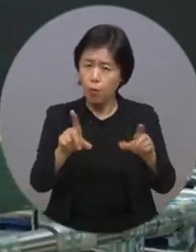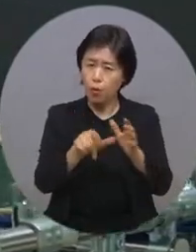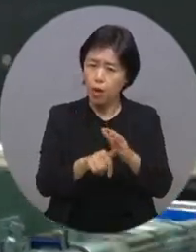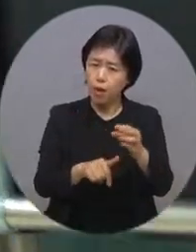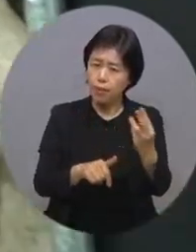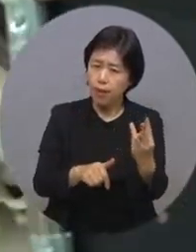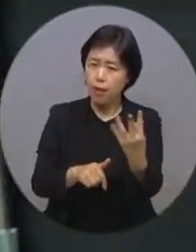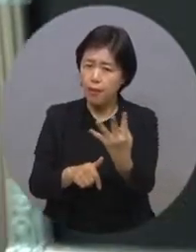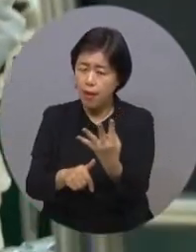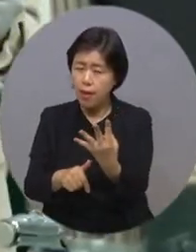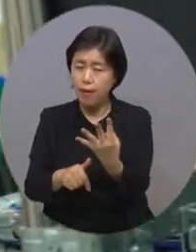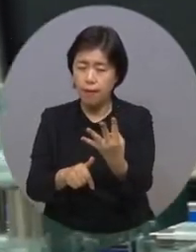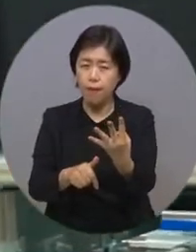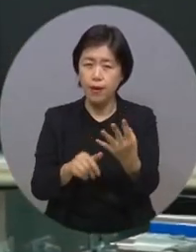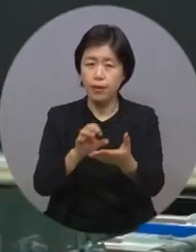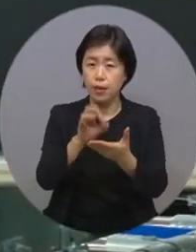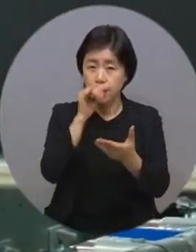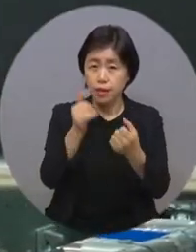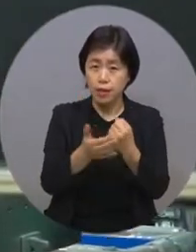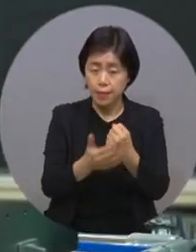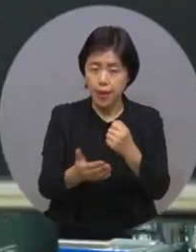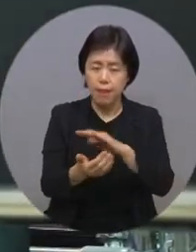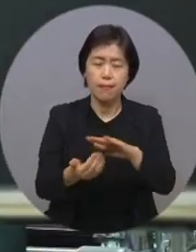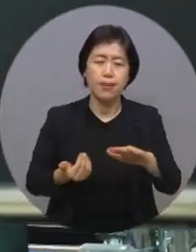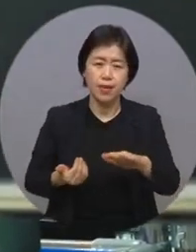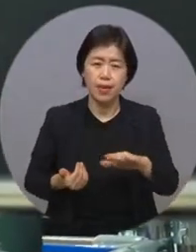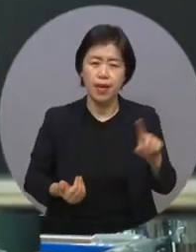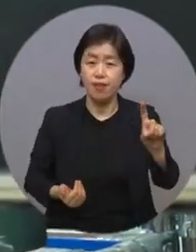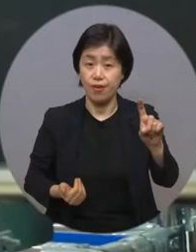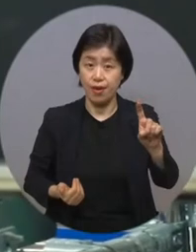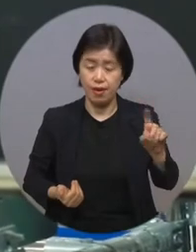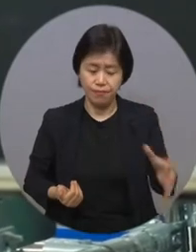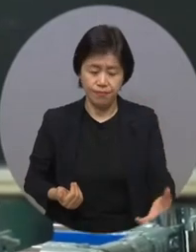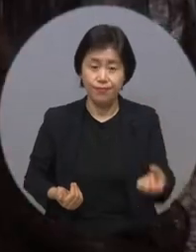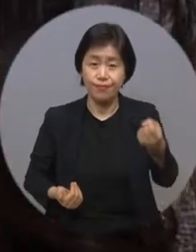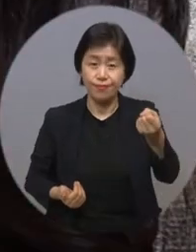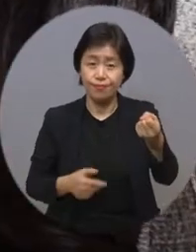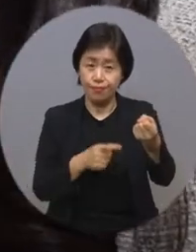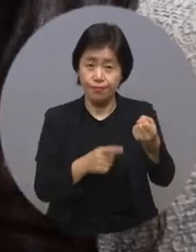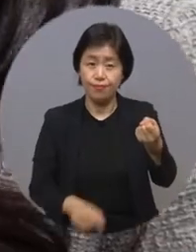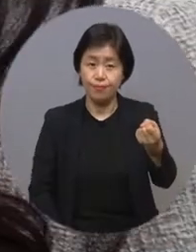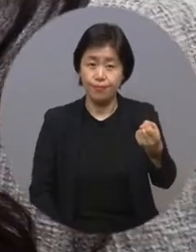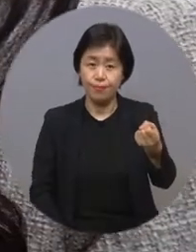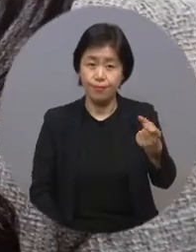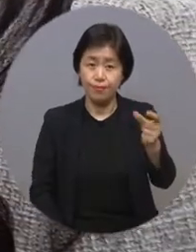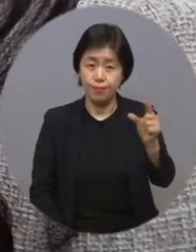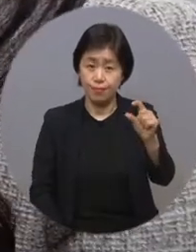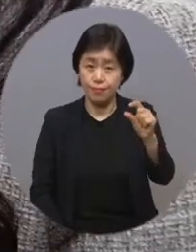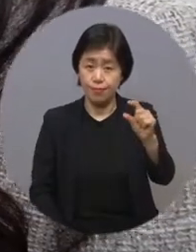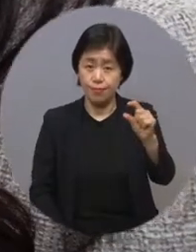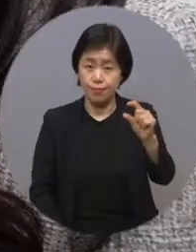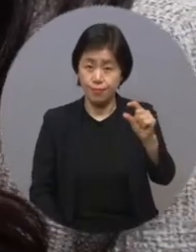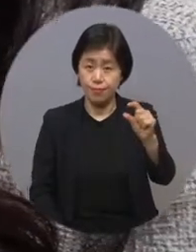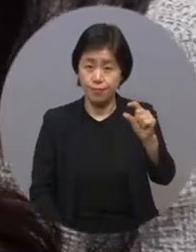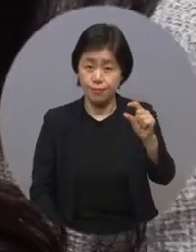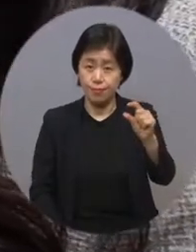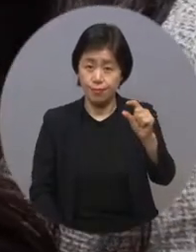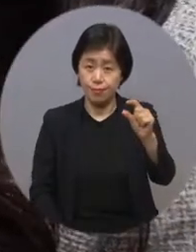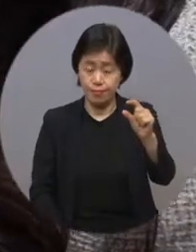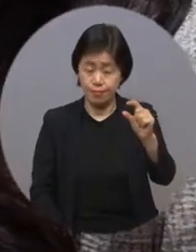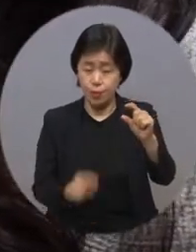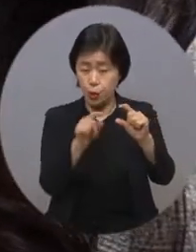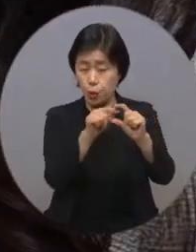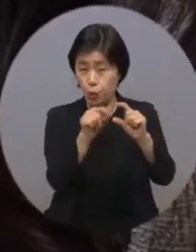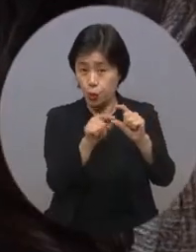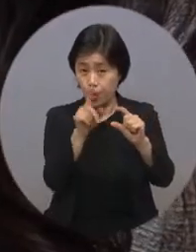4개를 조립하는 데가 있기 때문에 한 10개 정도를 왼손에 잡으시고요. 엄지와 검지손가락을 이용해서 하나의 볼트를